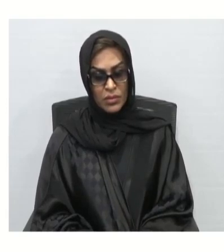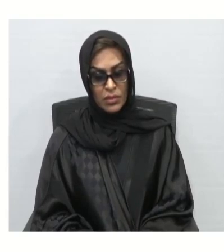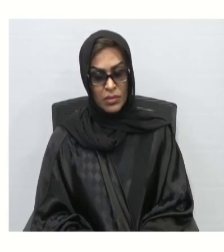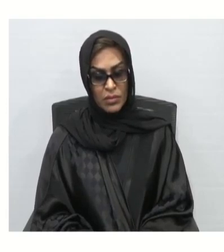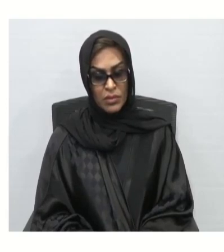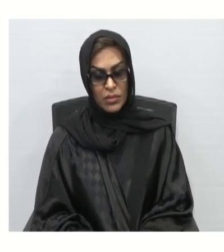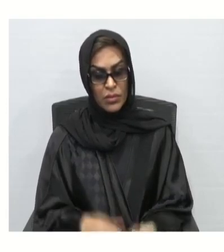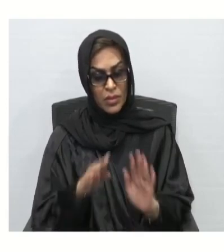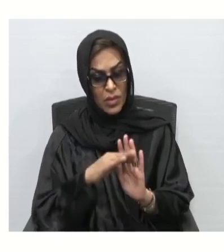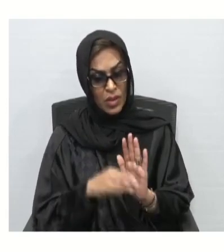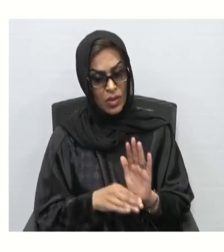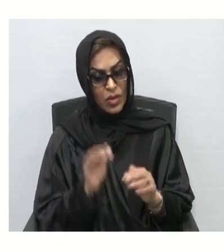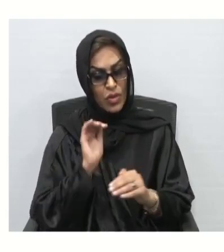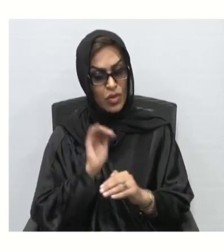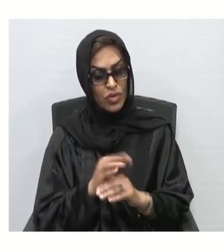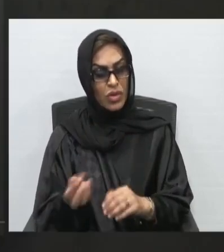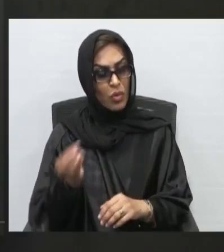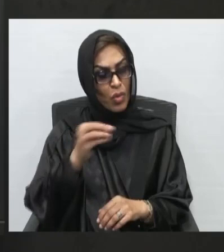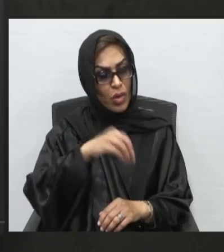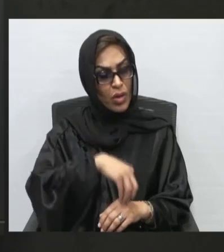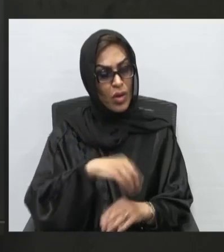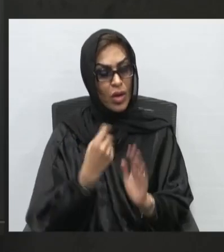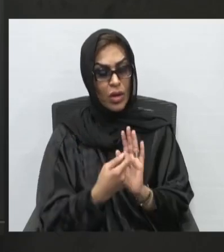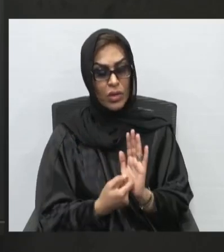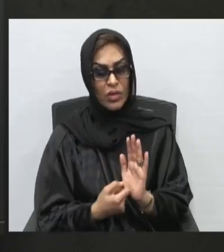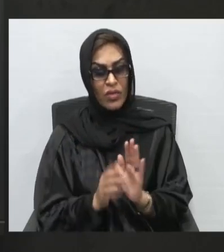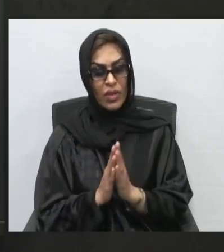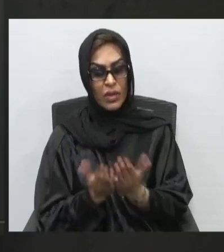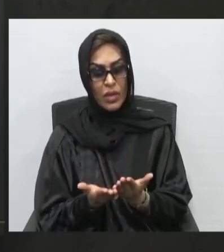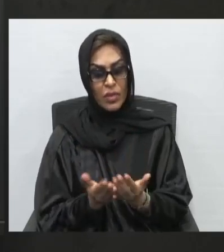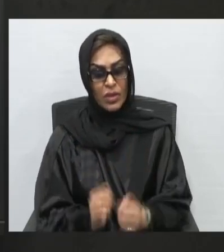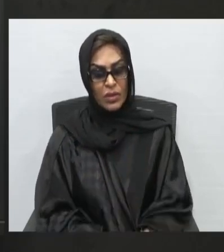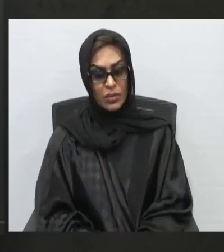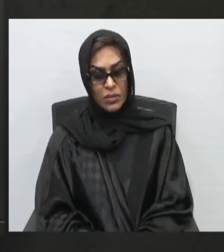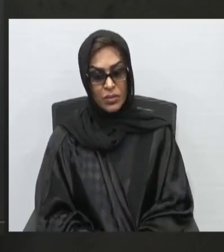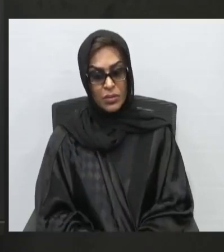اذا كانت لديك ارشادات توعويه اخرى دونها على كتابك